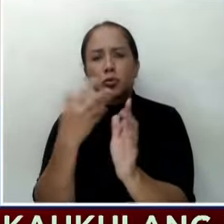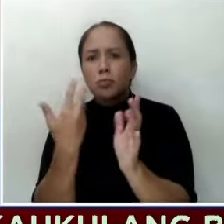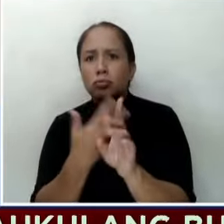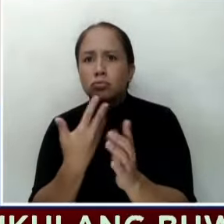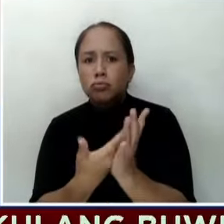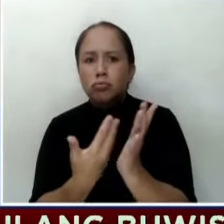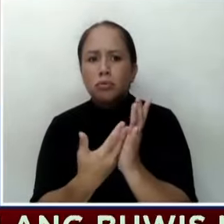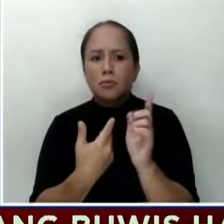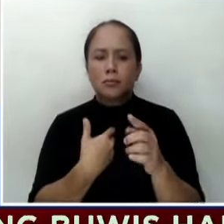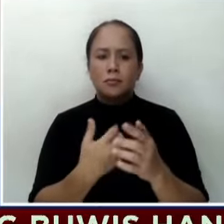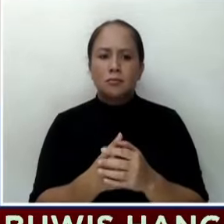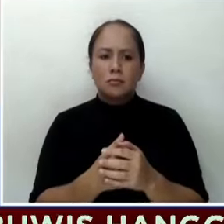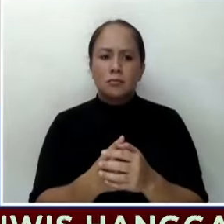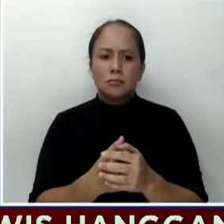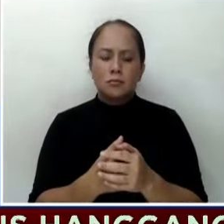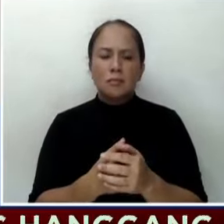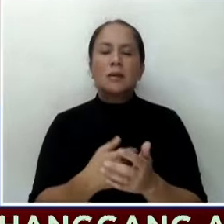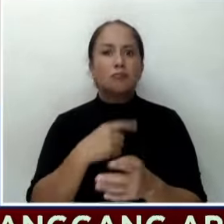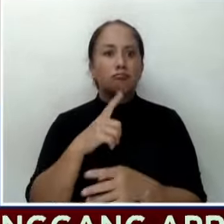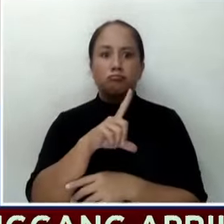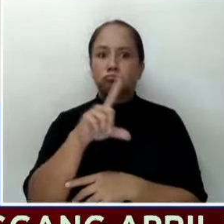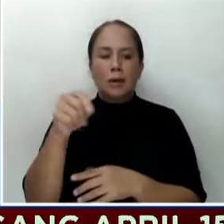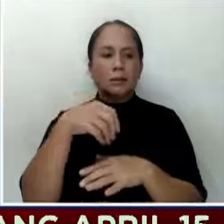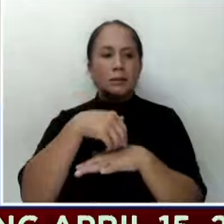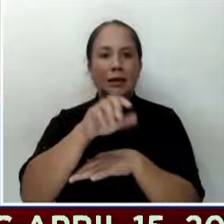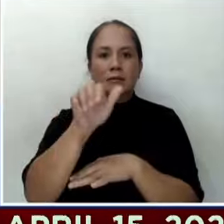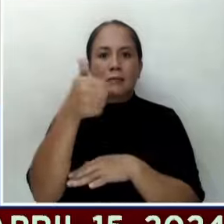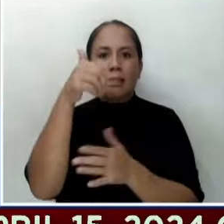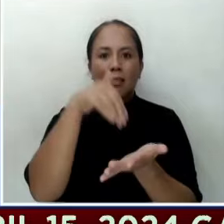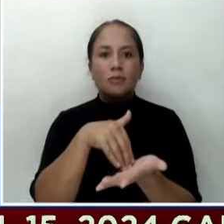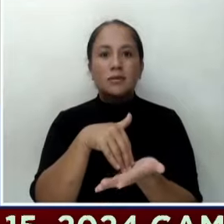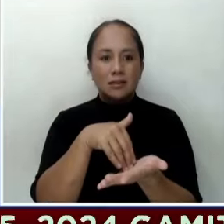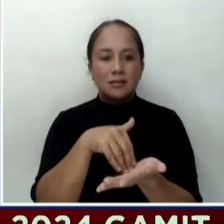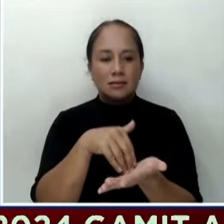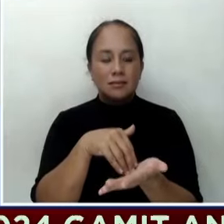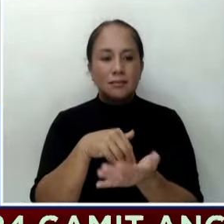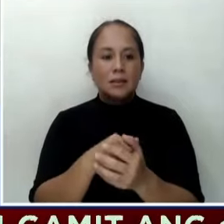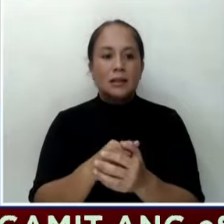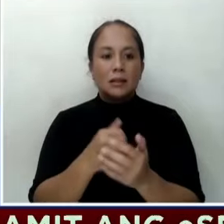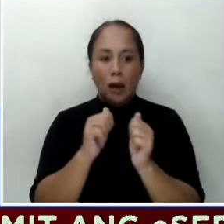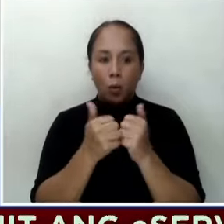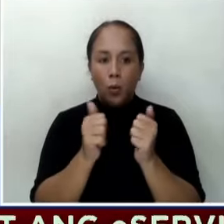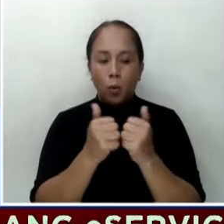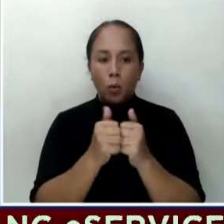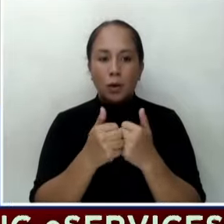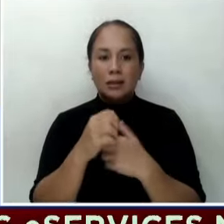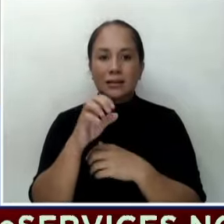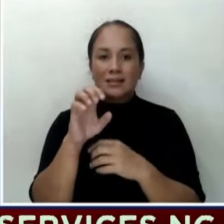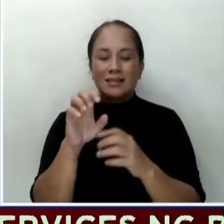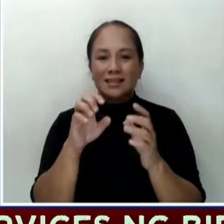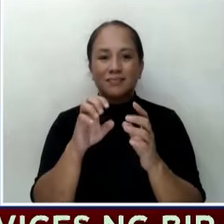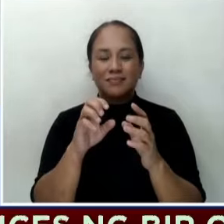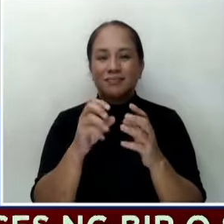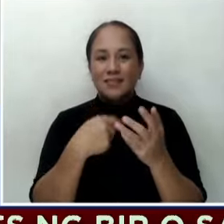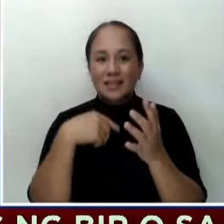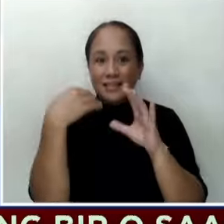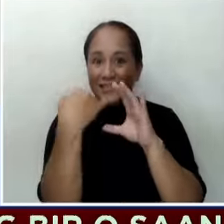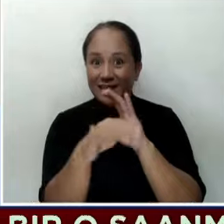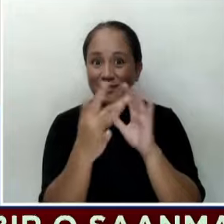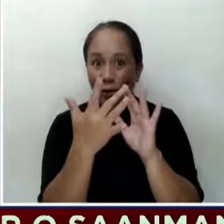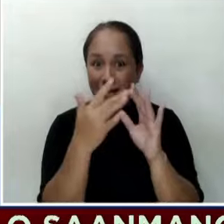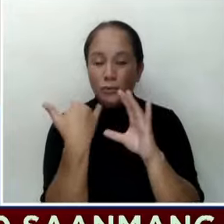order. Agad na nagpadala ng 10,000 pesos si Michelle sa pamamagitan ng e-wallet service para sa dalawang VIP